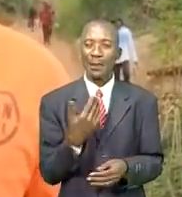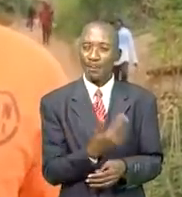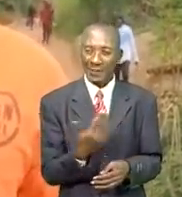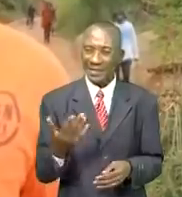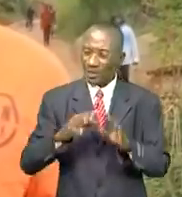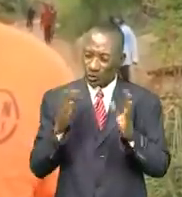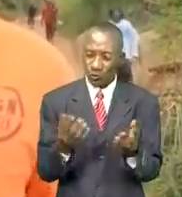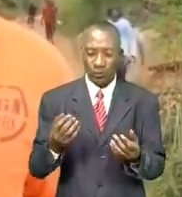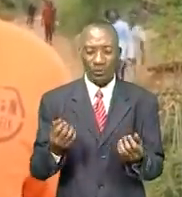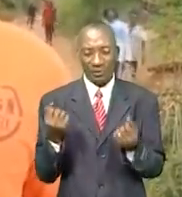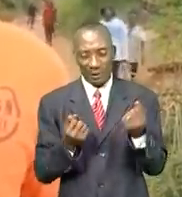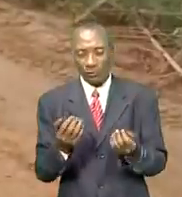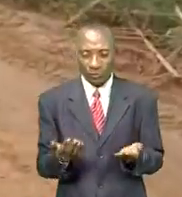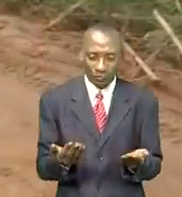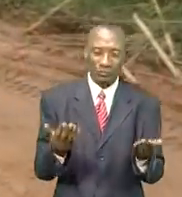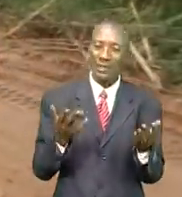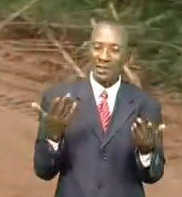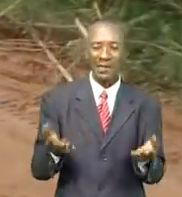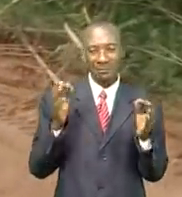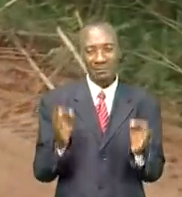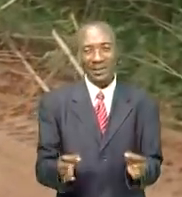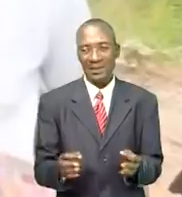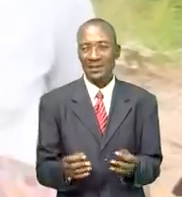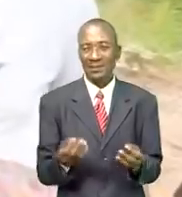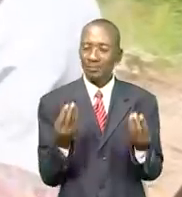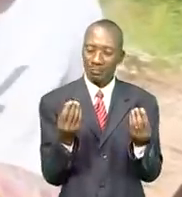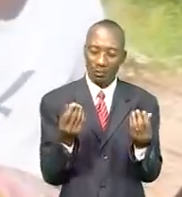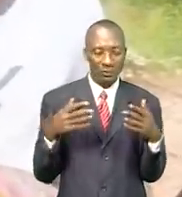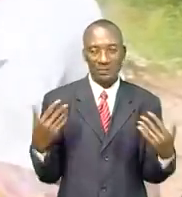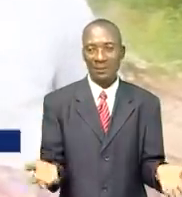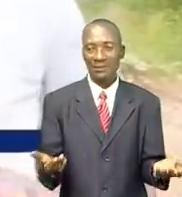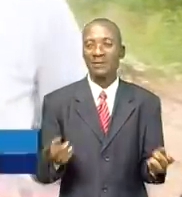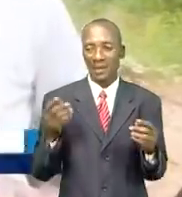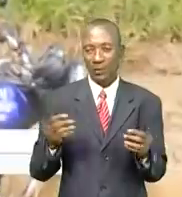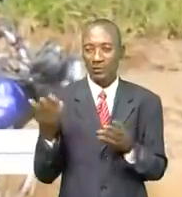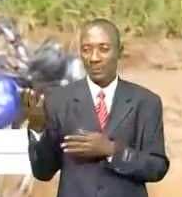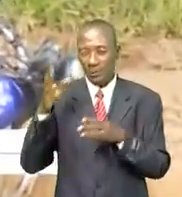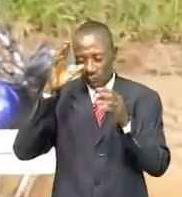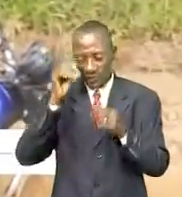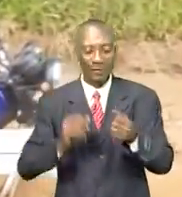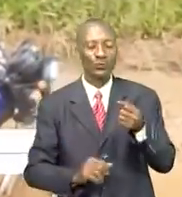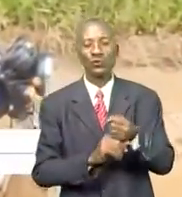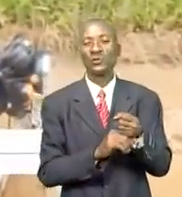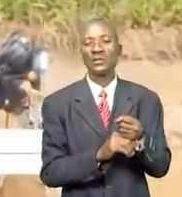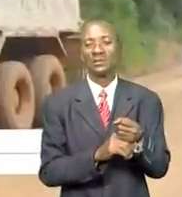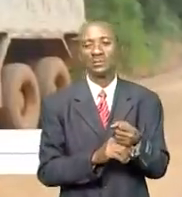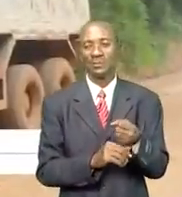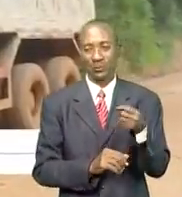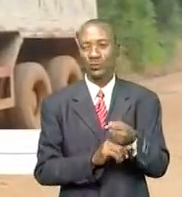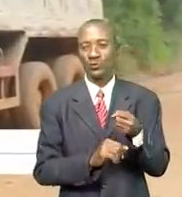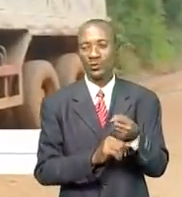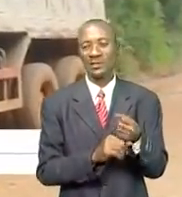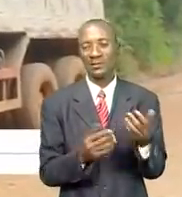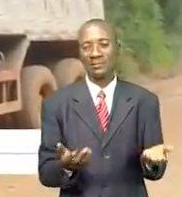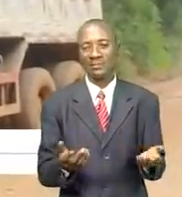les moyens nécessaires pour affronter cette étape-là. La population de Tchela est très reconnaissante pour ses œuvres de bienfaisance. Le